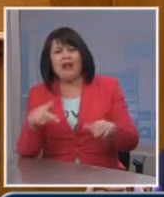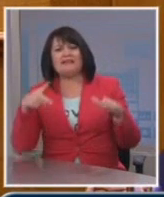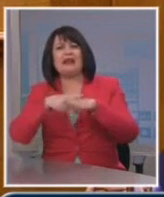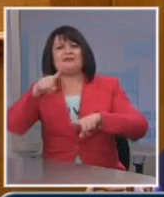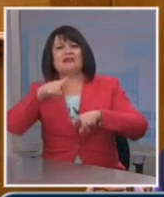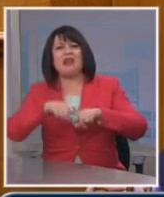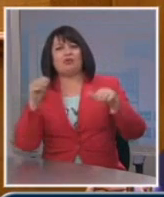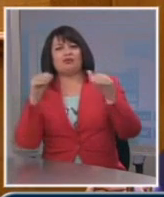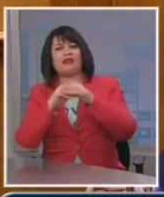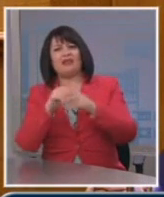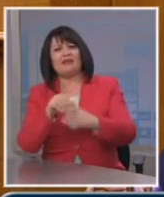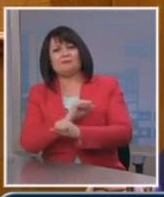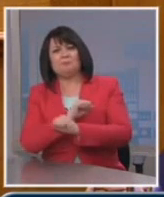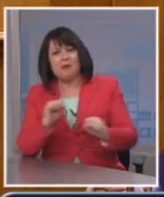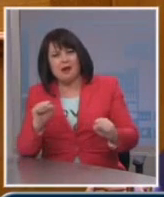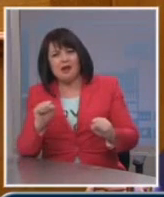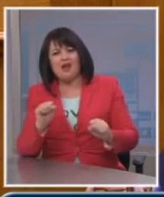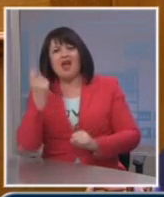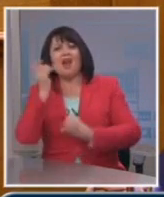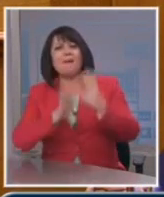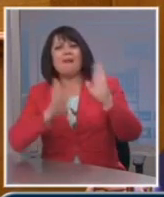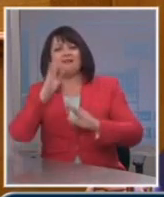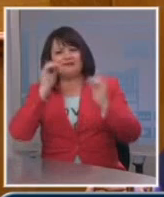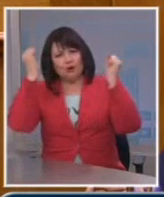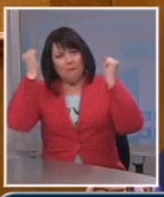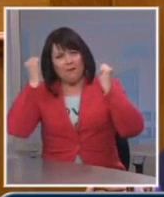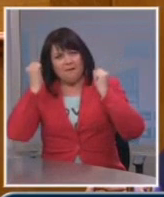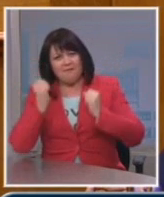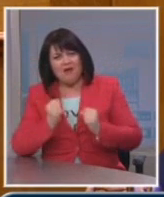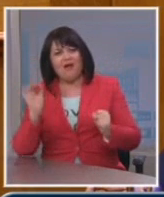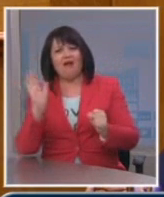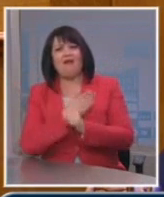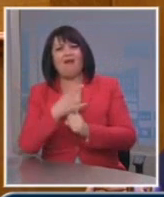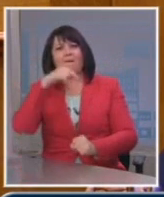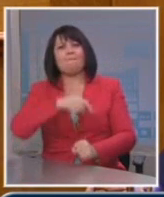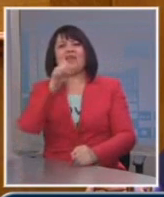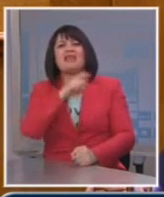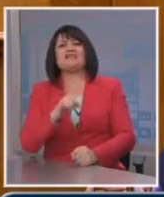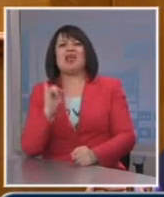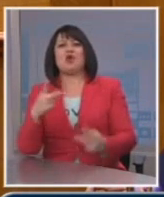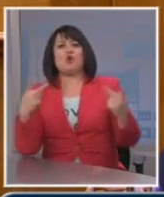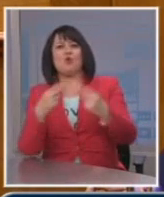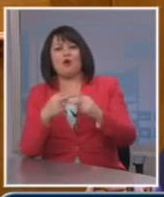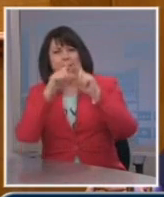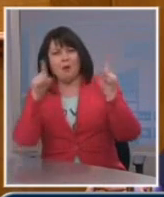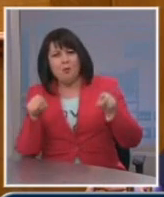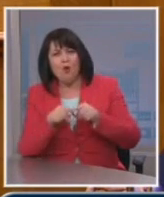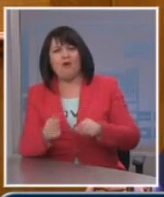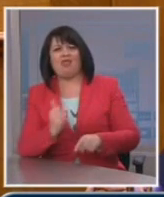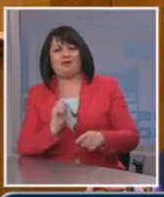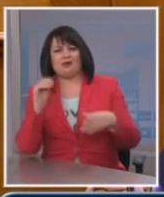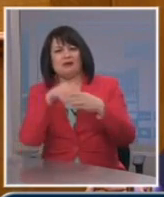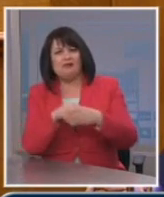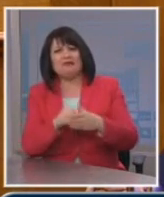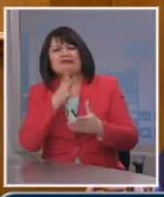Ελλάδος, το χρηματιστήριο, το καταστροφικό PSI, τις πατάλες, την κακοδιαχείριση